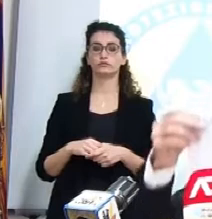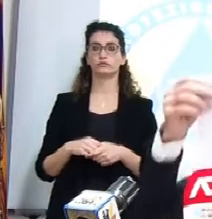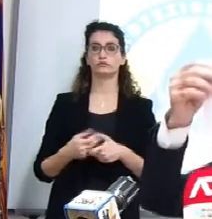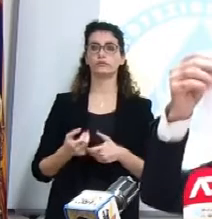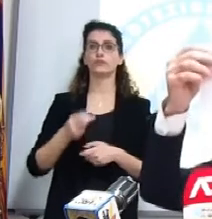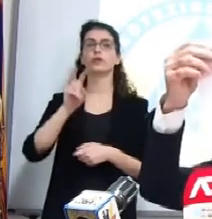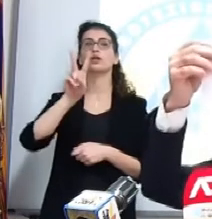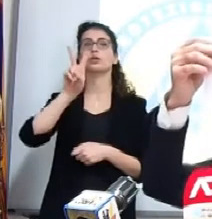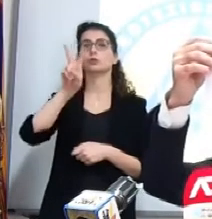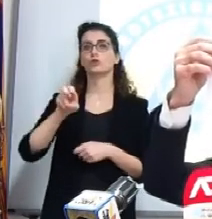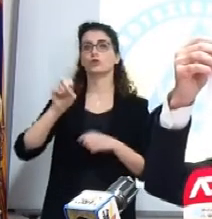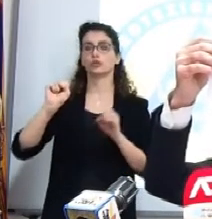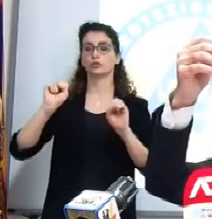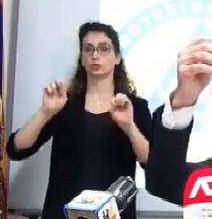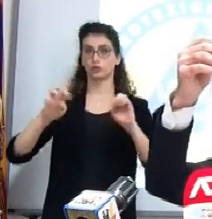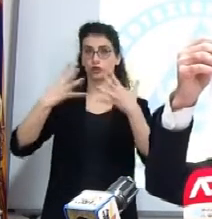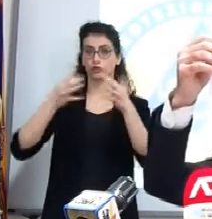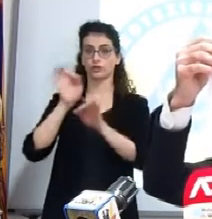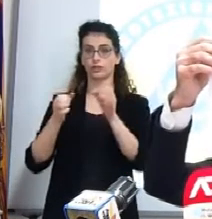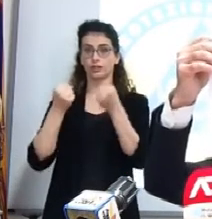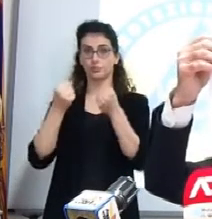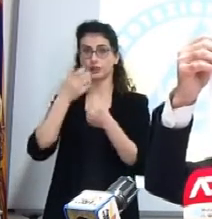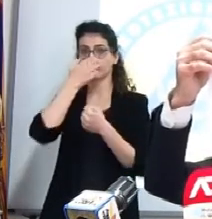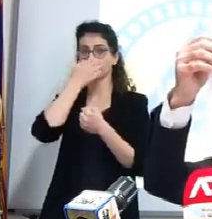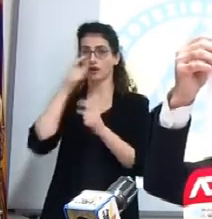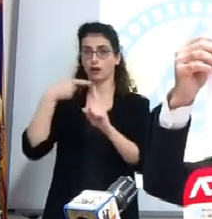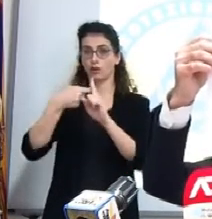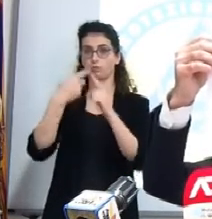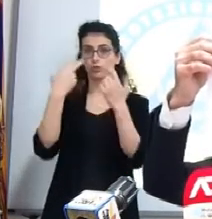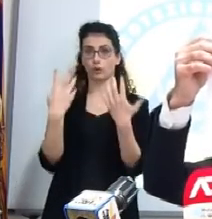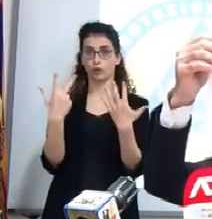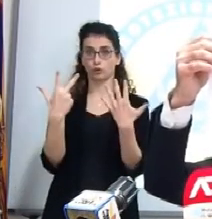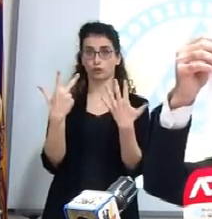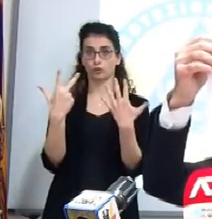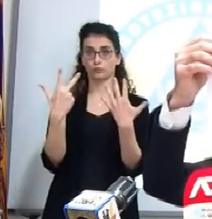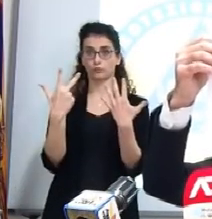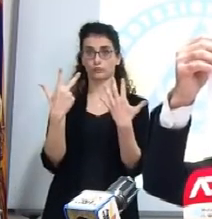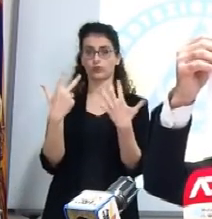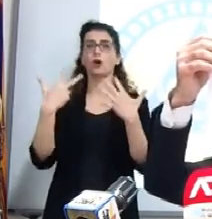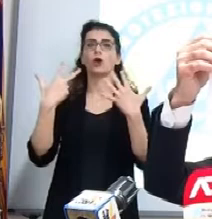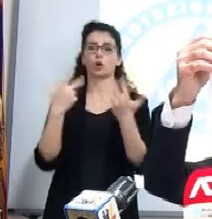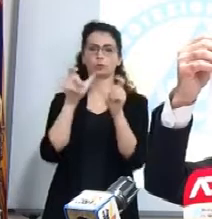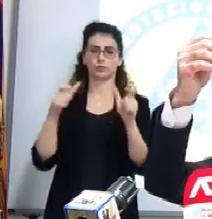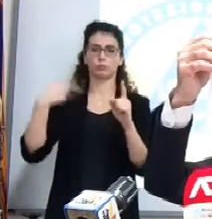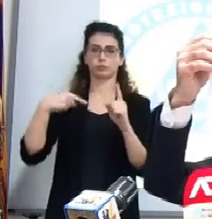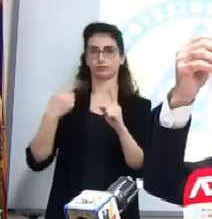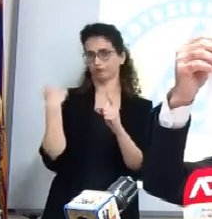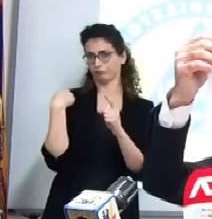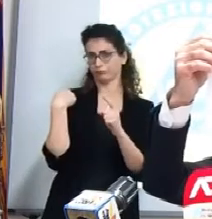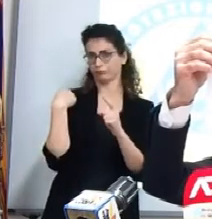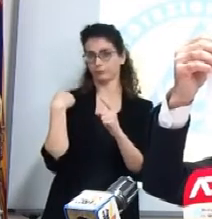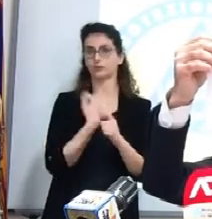ore i positivi attuali sono 37mila 613 675 in più rispetto a ieri